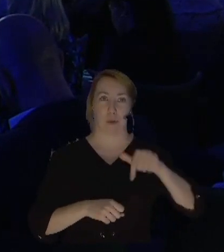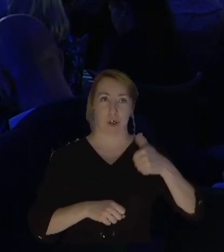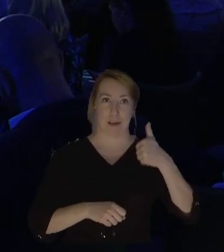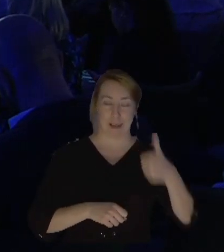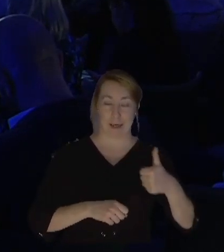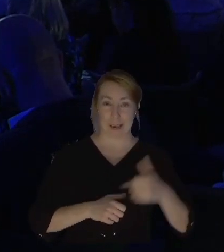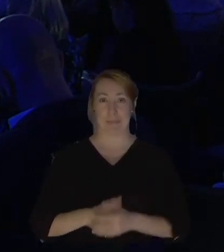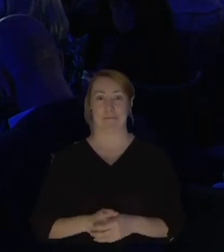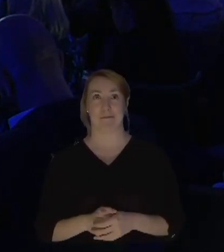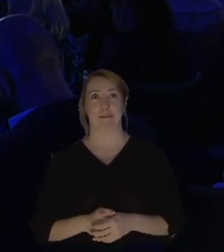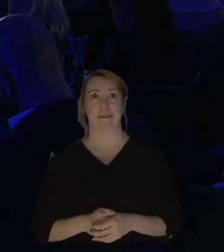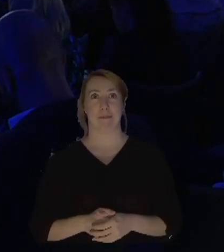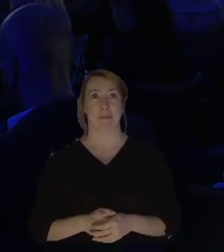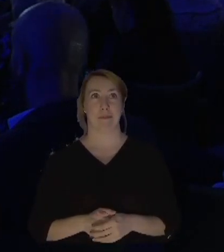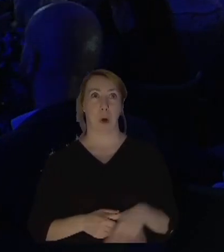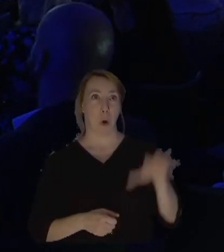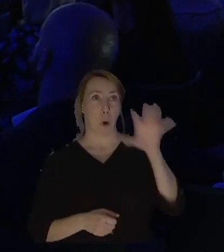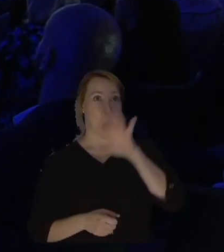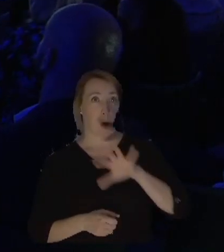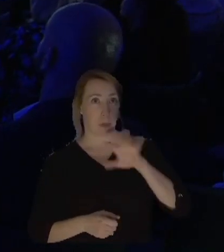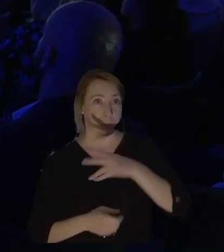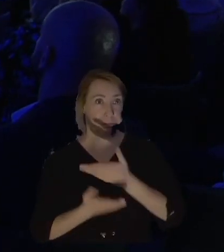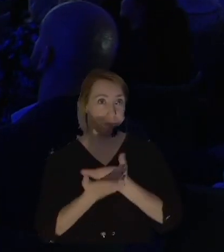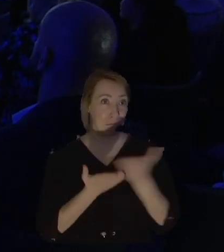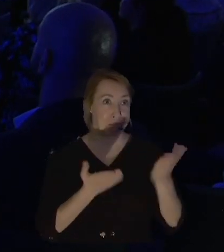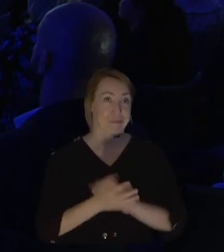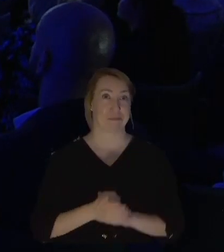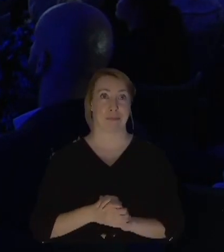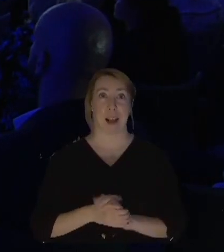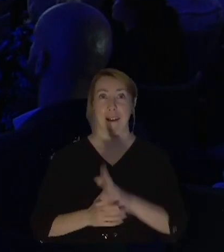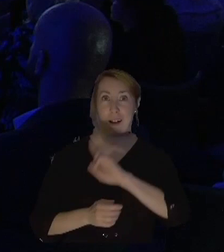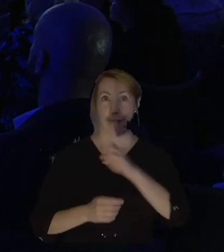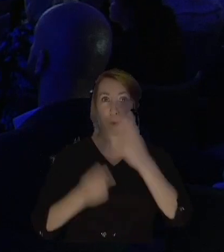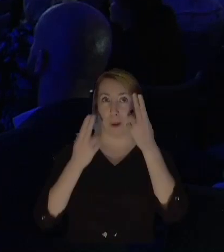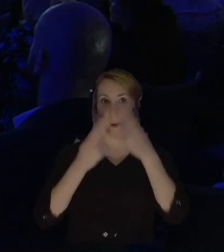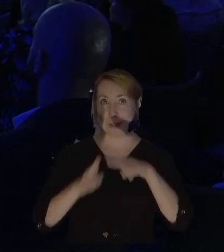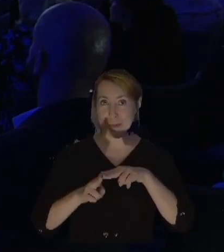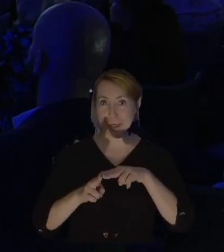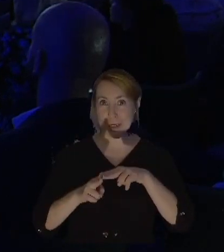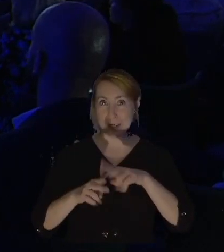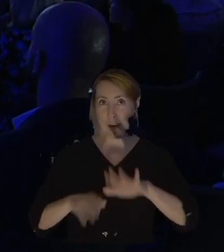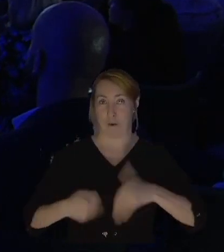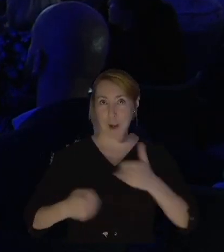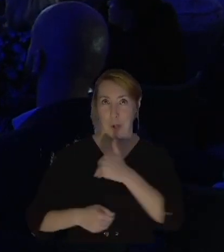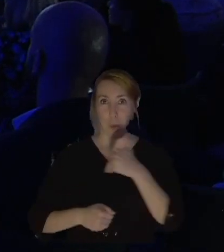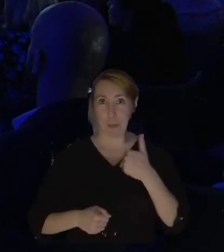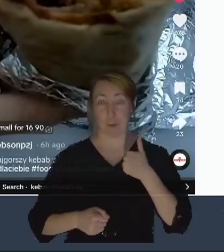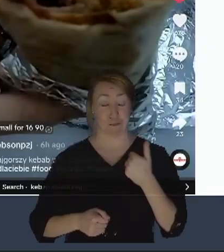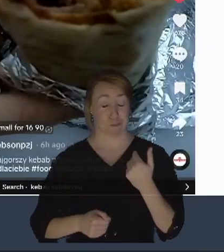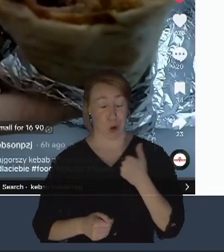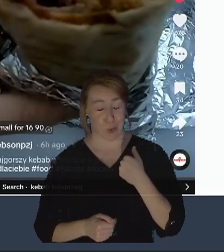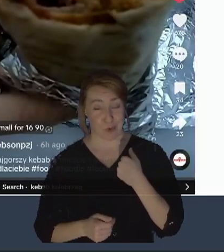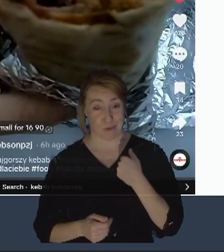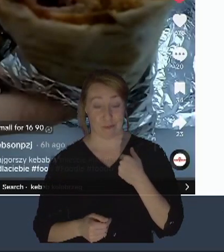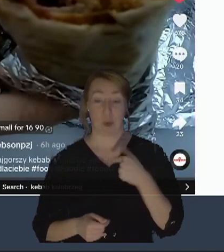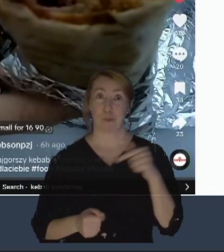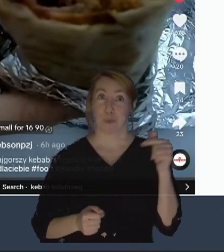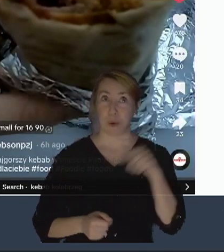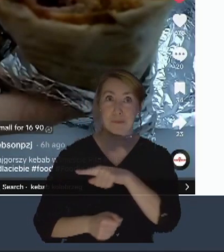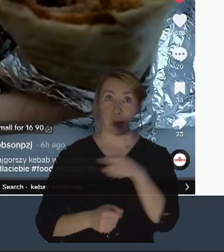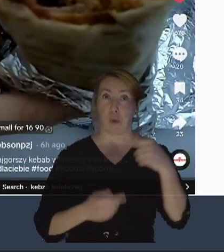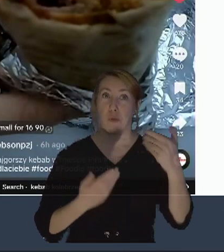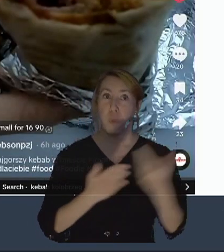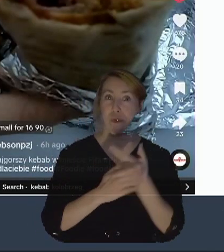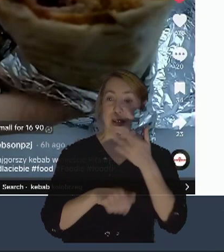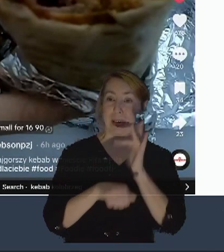42,1. Zobaczmy sobie, wszyscy oni odwiedzili Wielkopolskę. I trzeba dbać o tych nowych